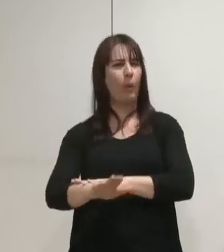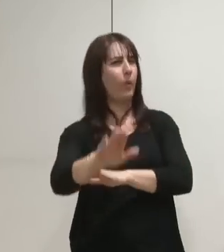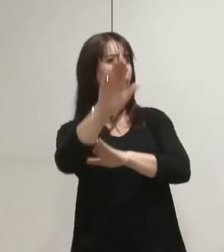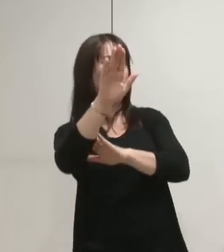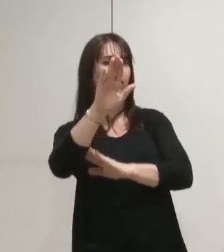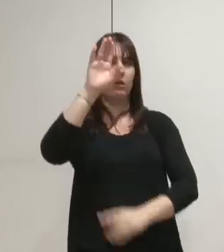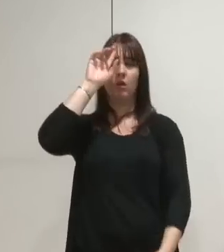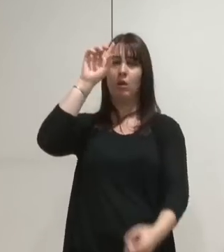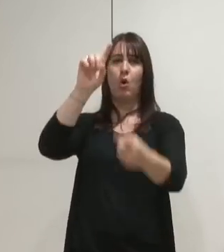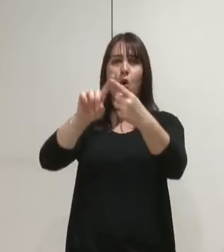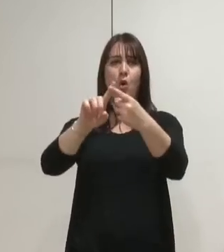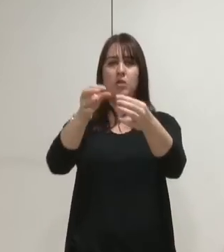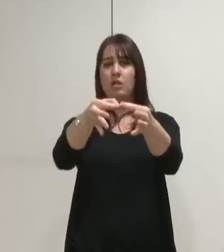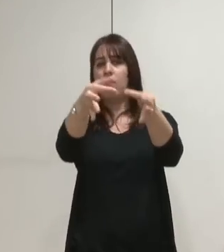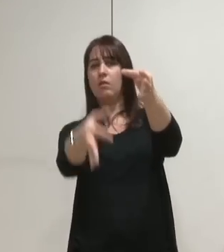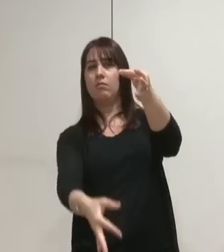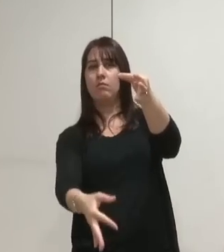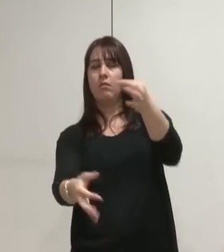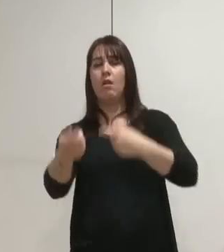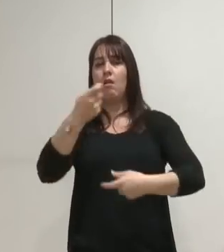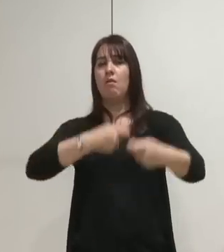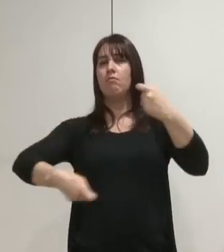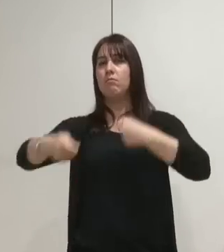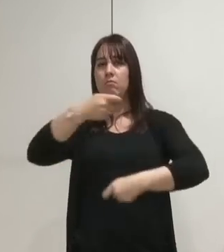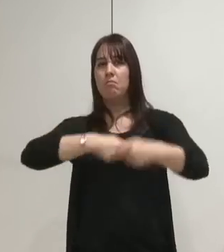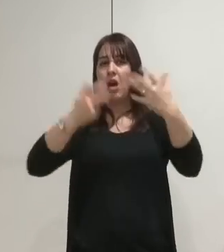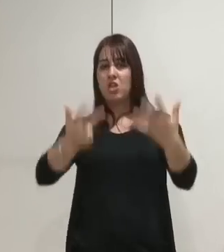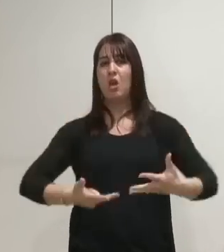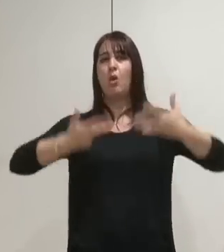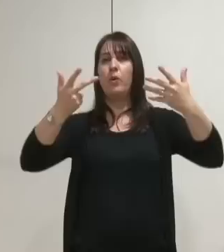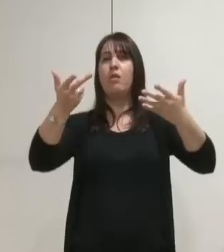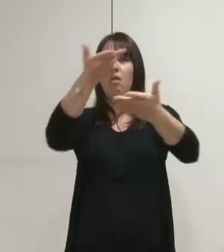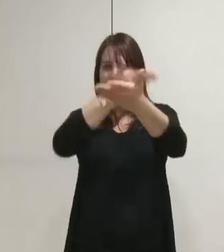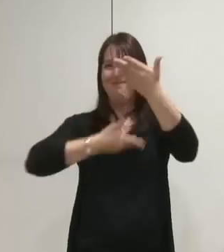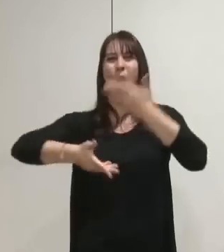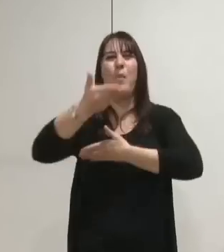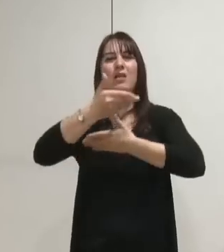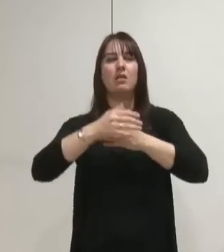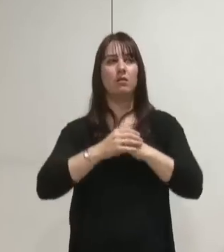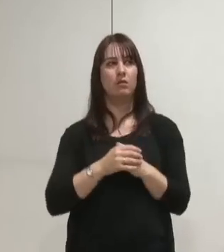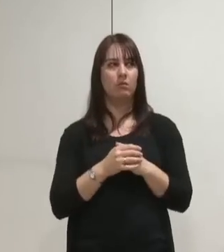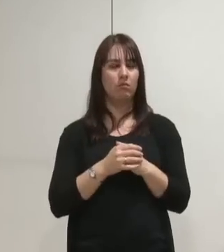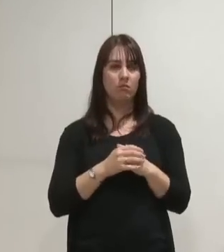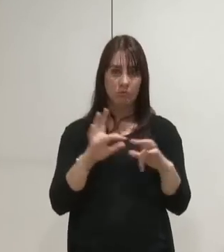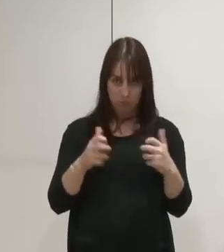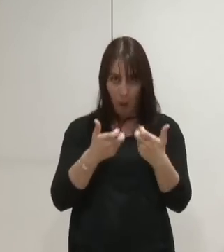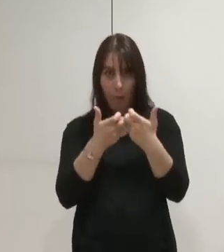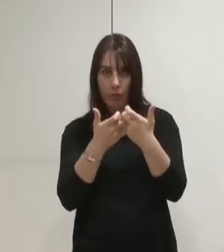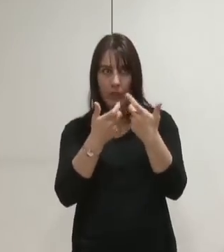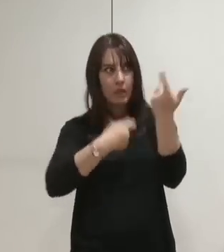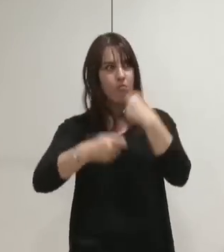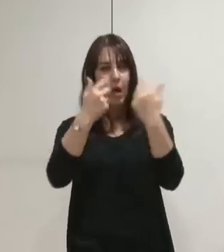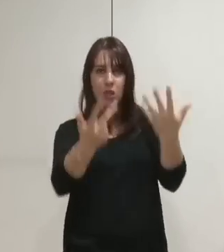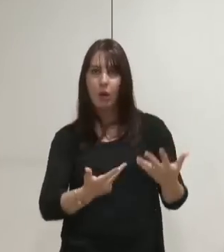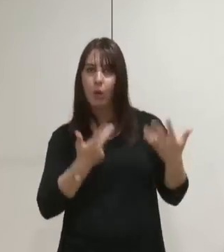remplacer à terme le marché de 8 ans ça a un coût sur la durée du marché ce